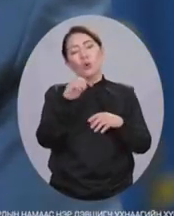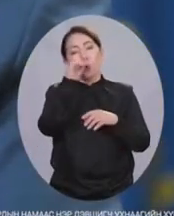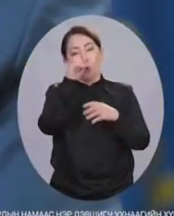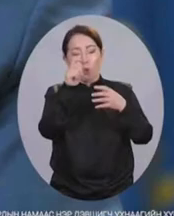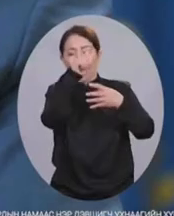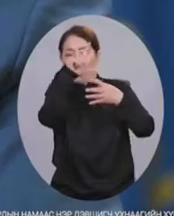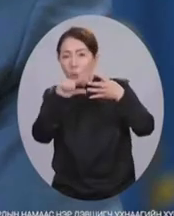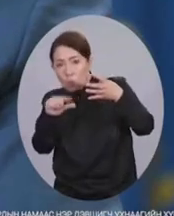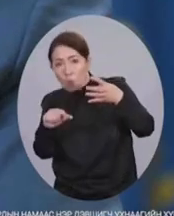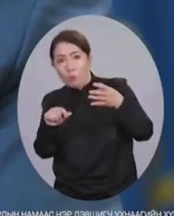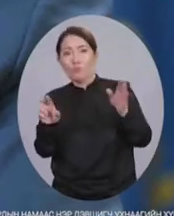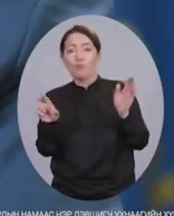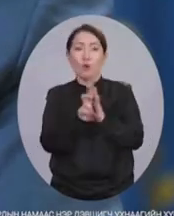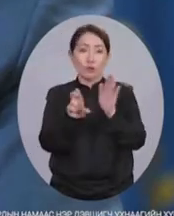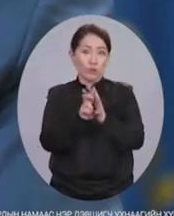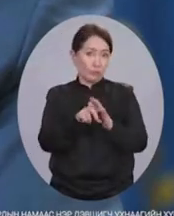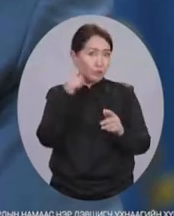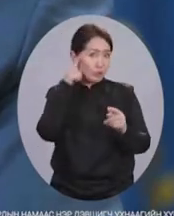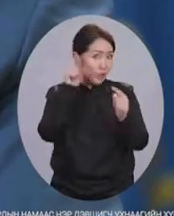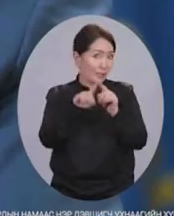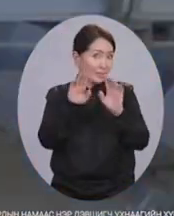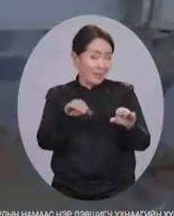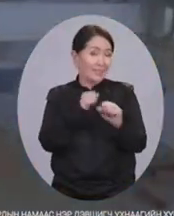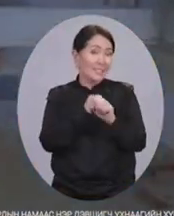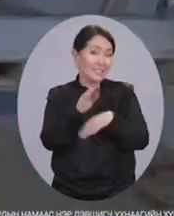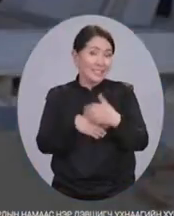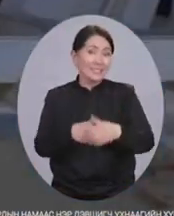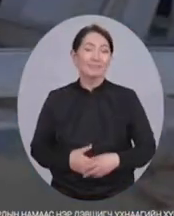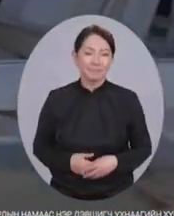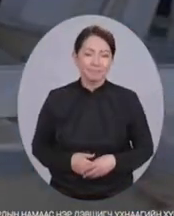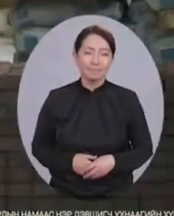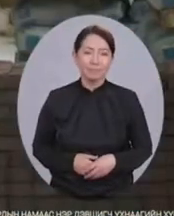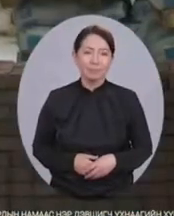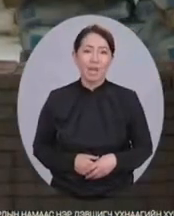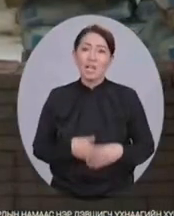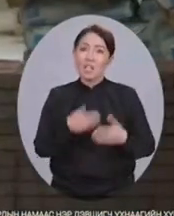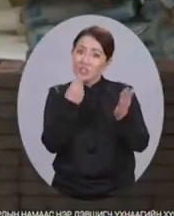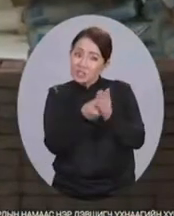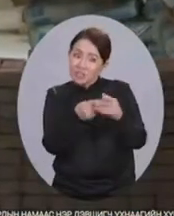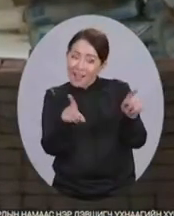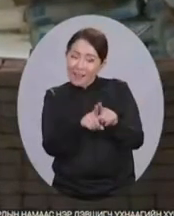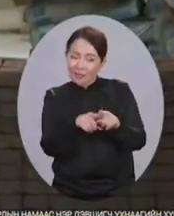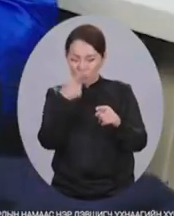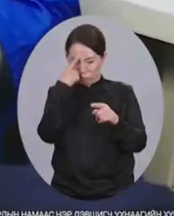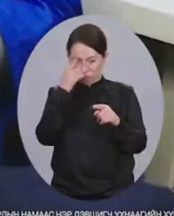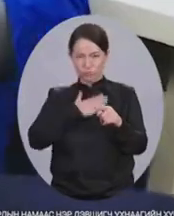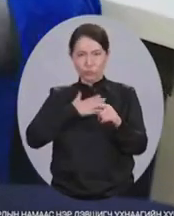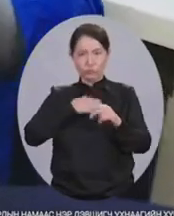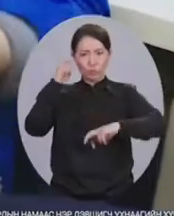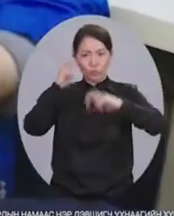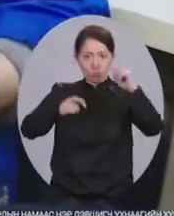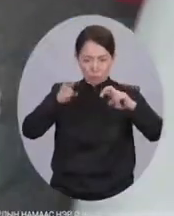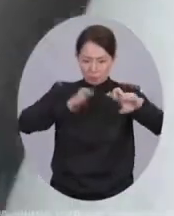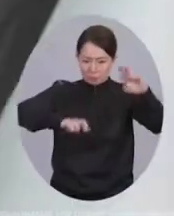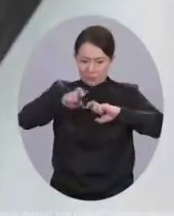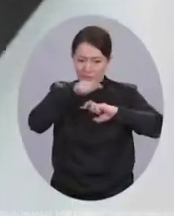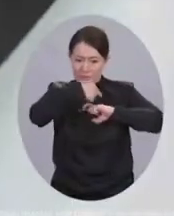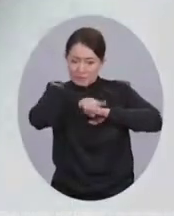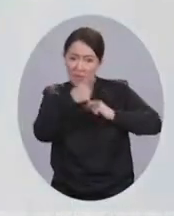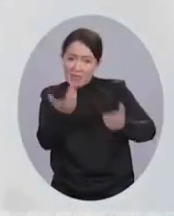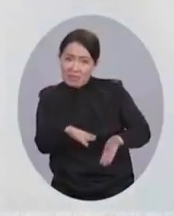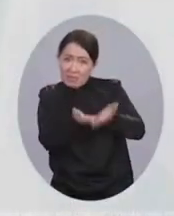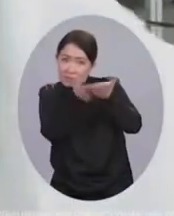зээлийн хүүг доош нь болох ийм зорилго тавьж ажиллаж байна. Энэ мэт үндэсний үйлдвэрлэл бизнес эрхлэгчдэд дэмжих